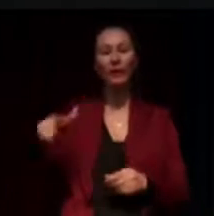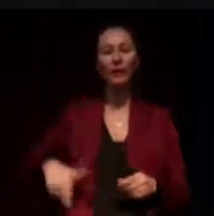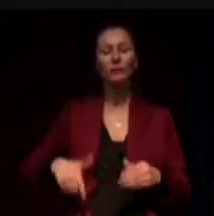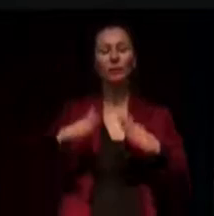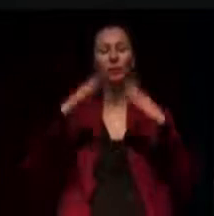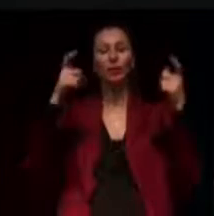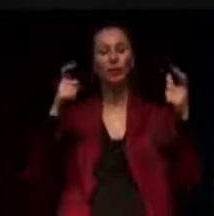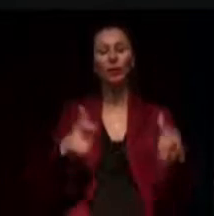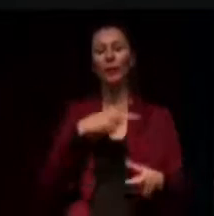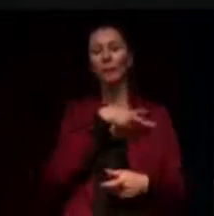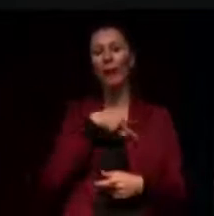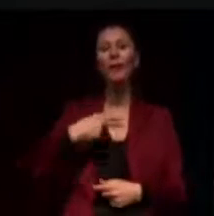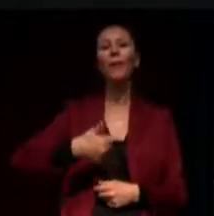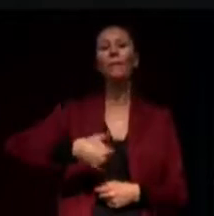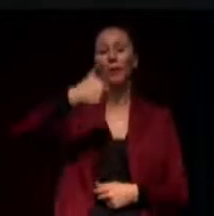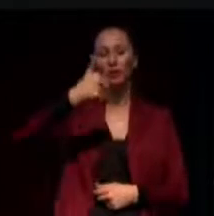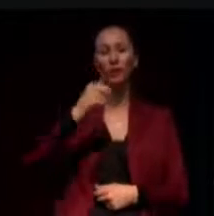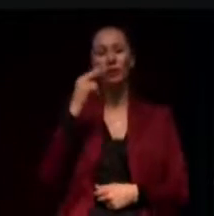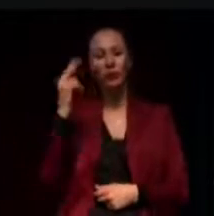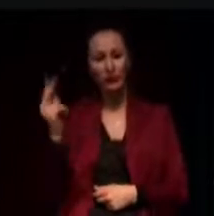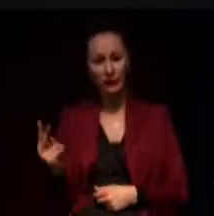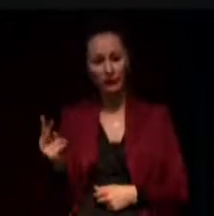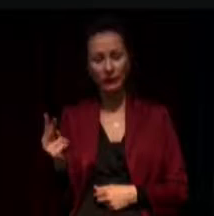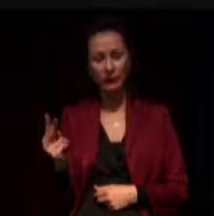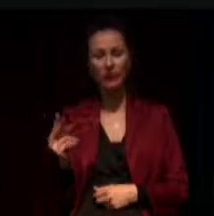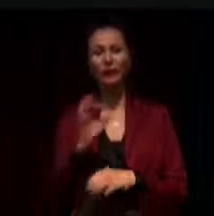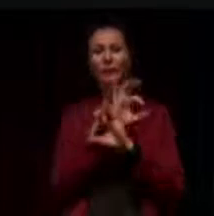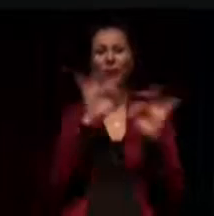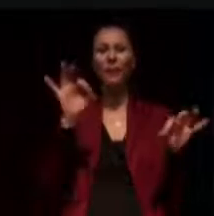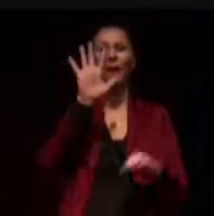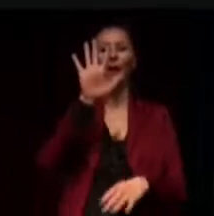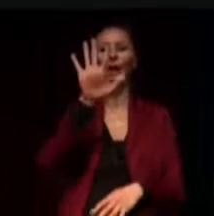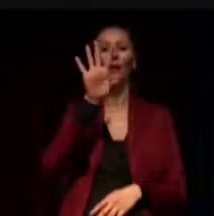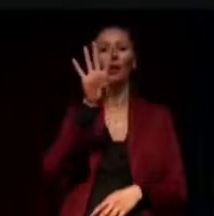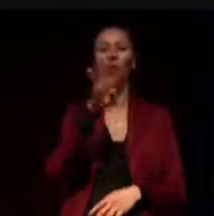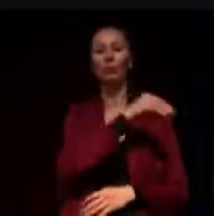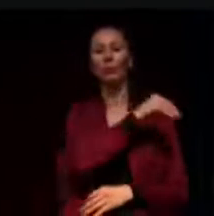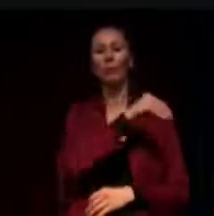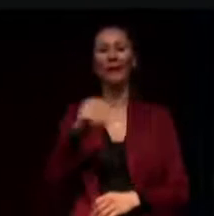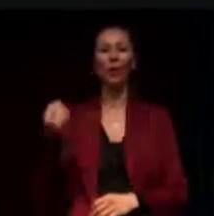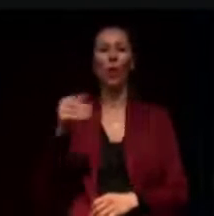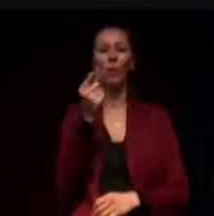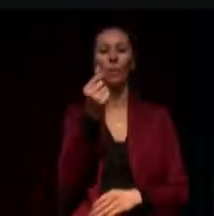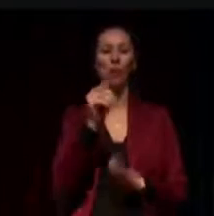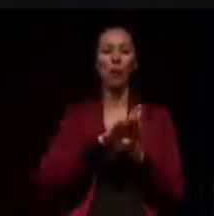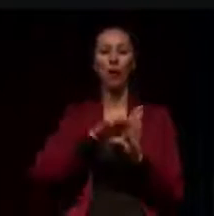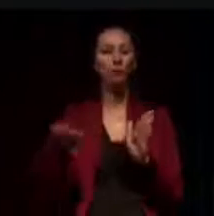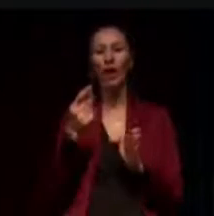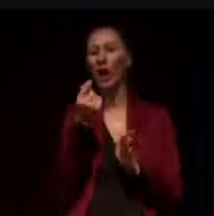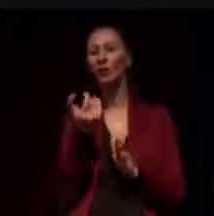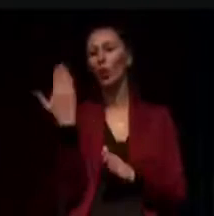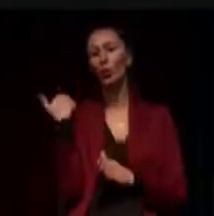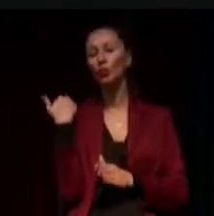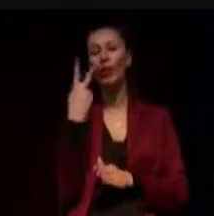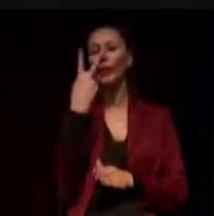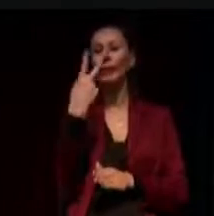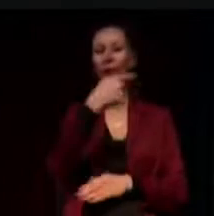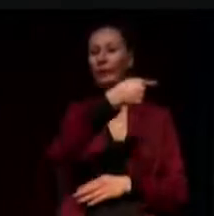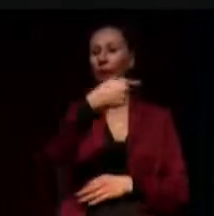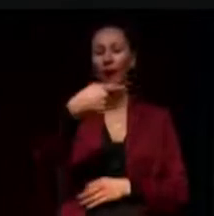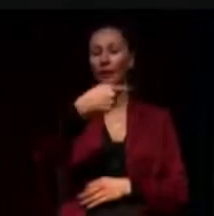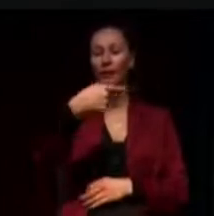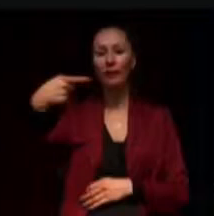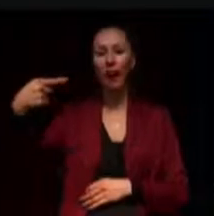İzmir Büyükşehir Belediye Başkanlığı tam 54 milyon ayırmış arkadaşlar. Az önce bahsettiğim iki